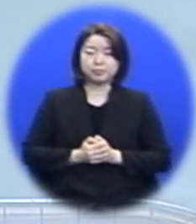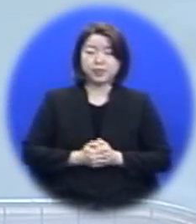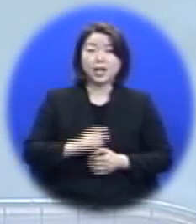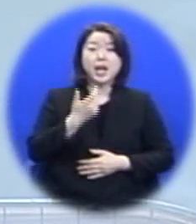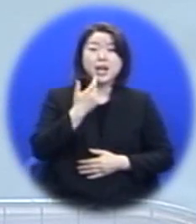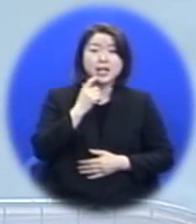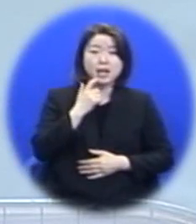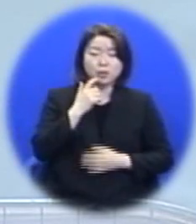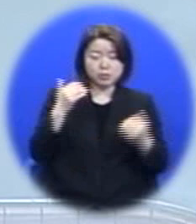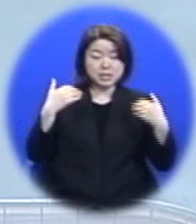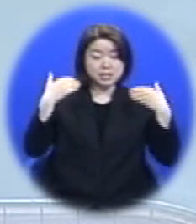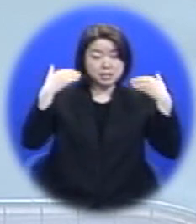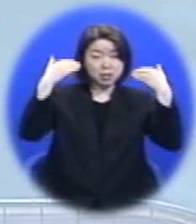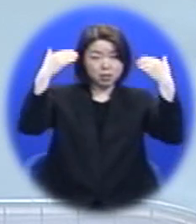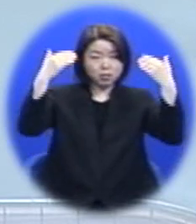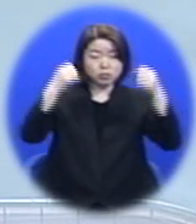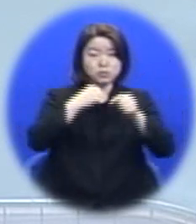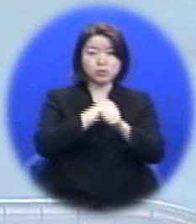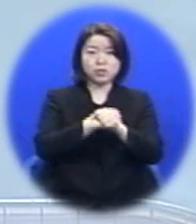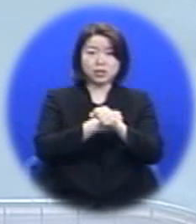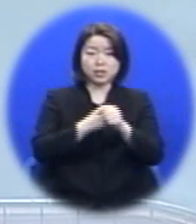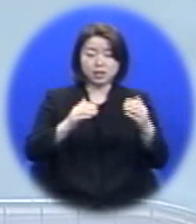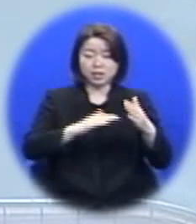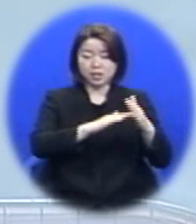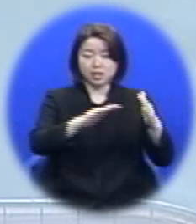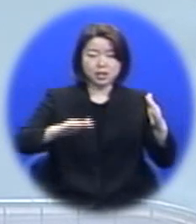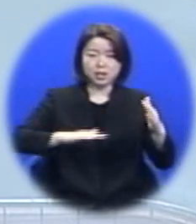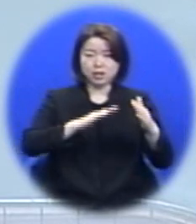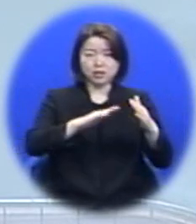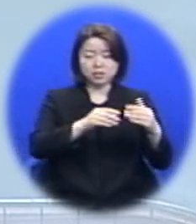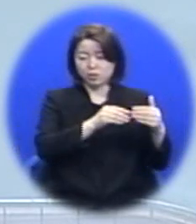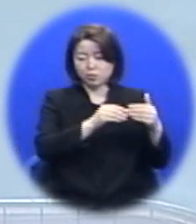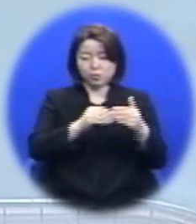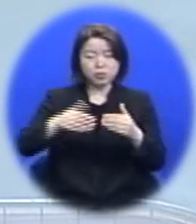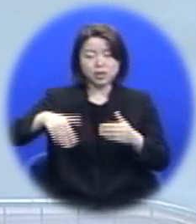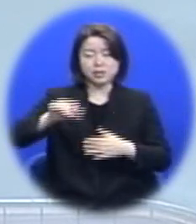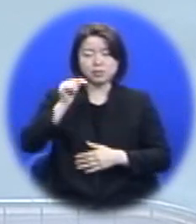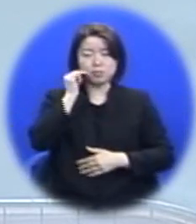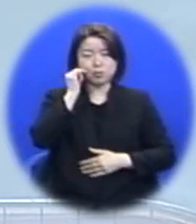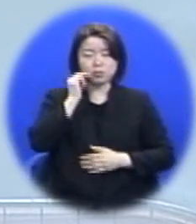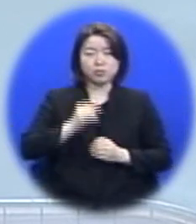야곱은 성숙하게 가정을 꾸려가지를 못했어요.